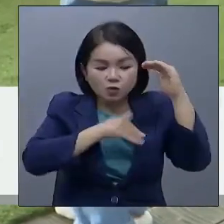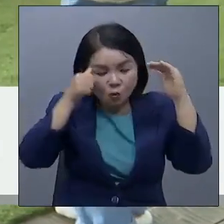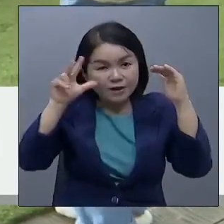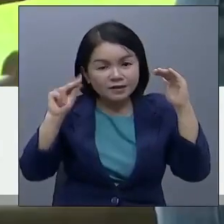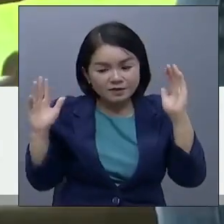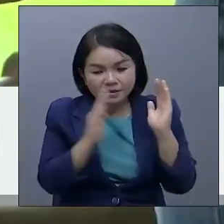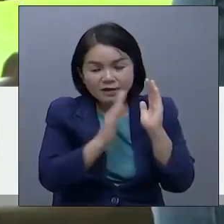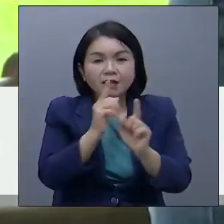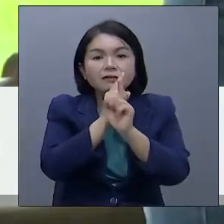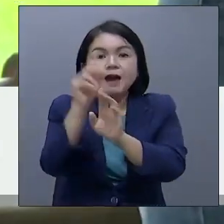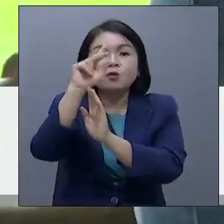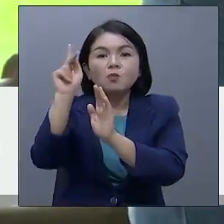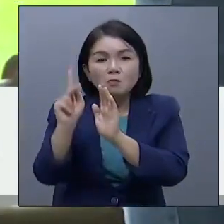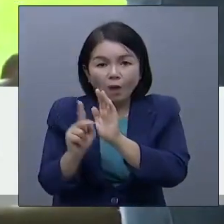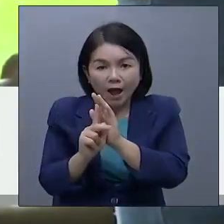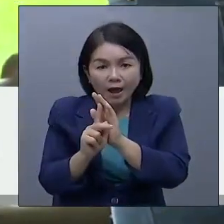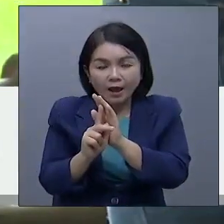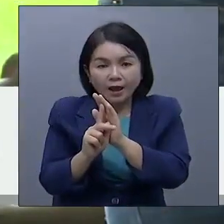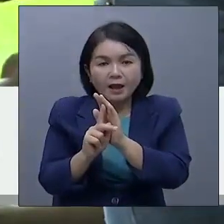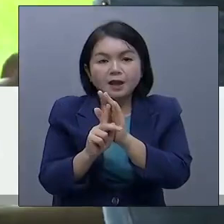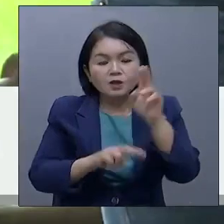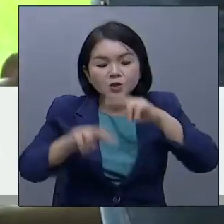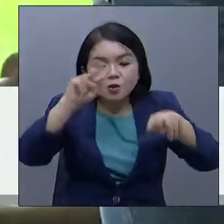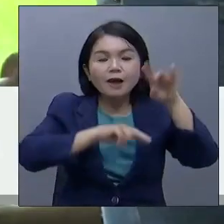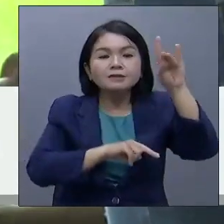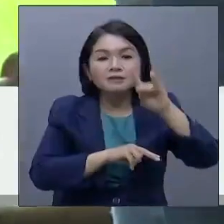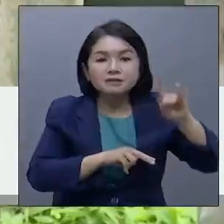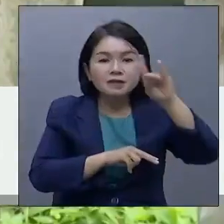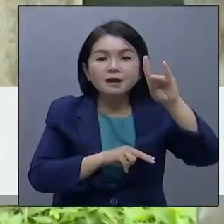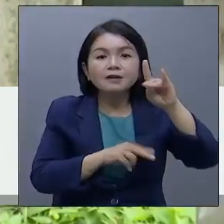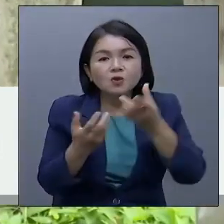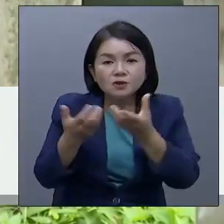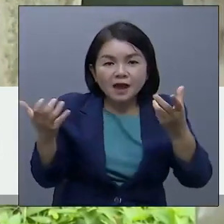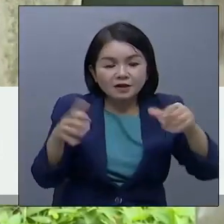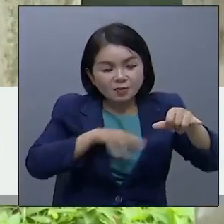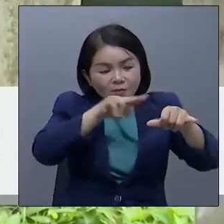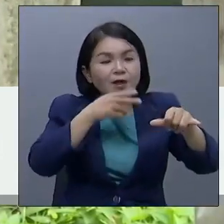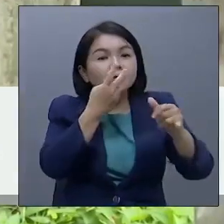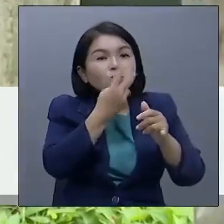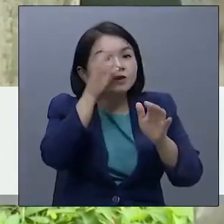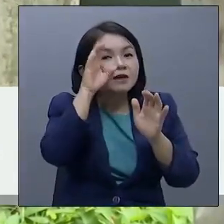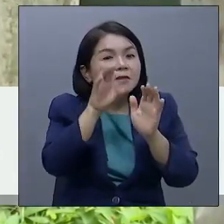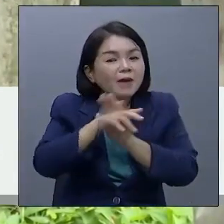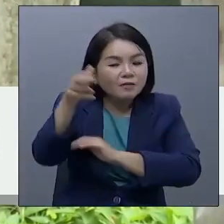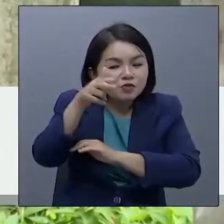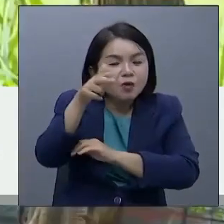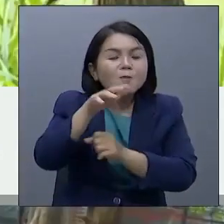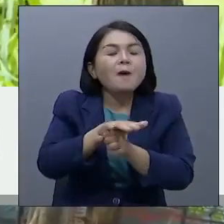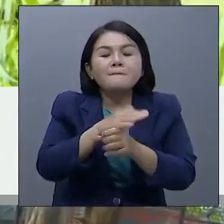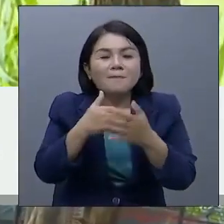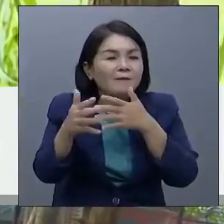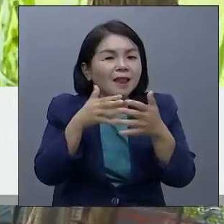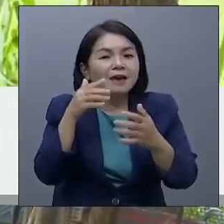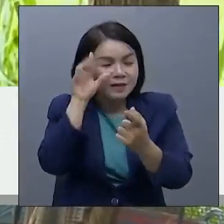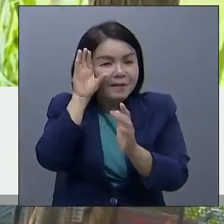โรคตามพรบ.กักกันโรคและแม้ว่าเวลาไปแล้วจะได้เห็นแค่ภาพจากวงจรปิดเท่านั้นแต่หลายคนก็บอกว่าดี